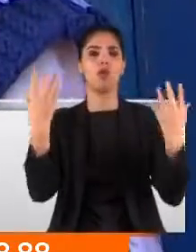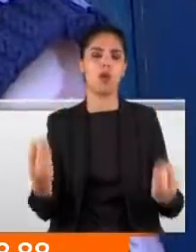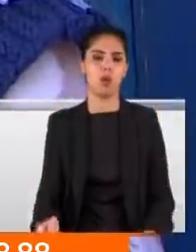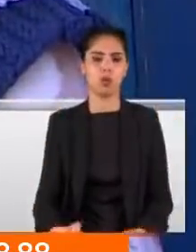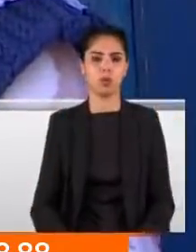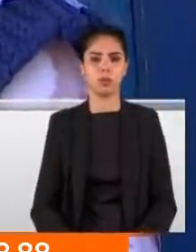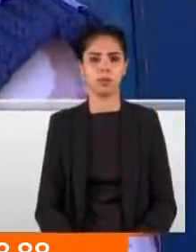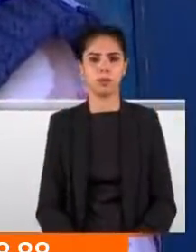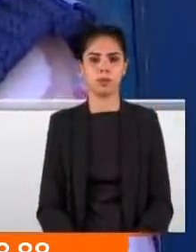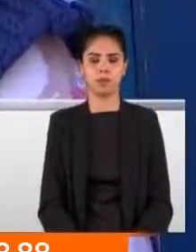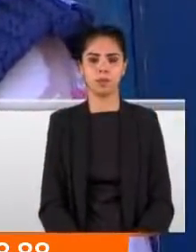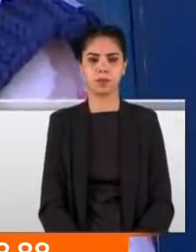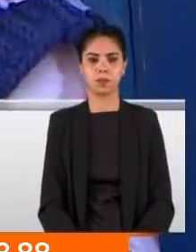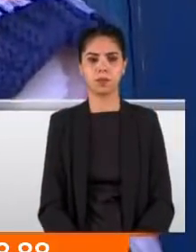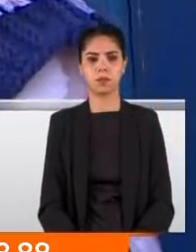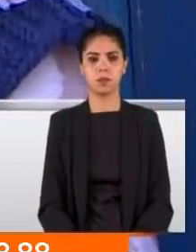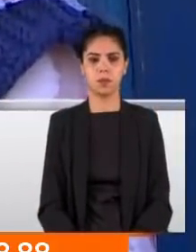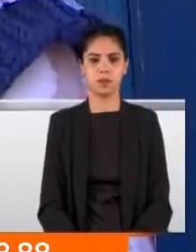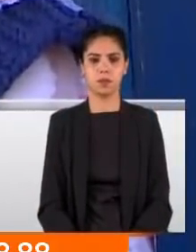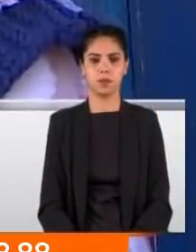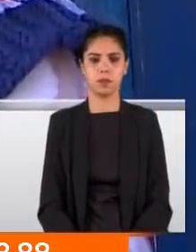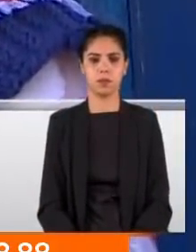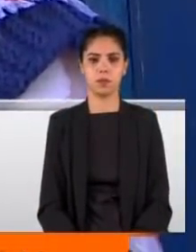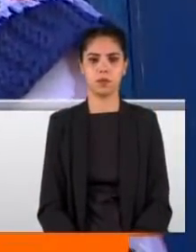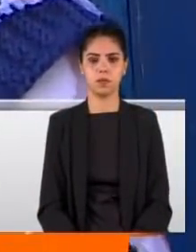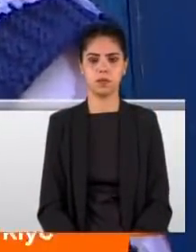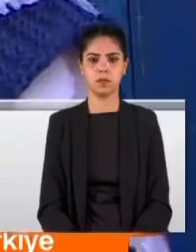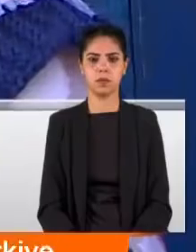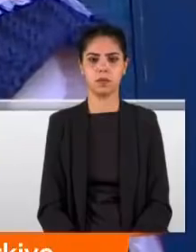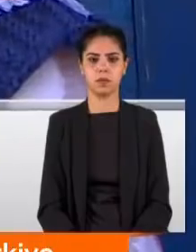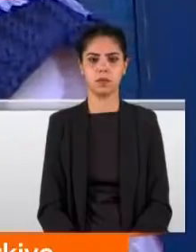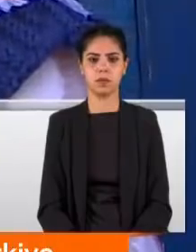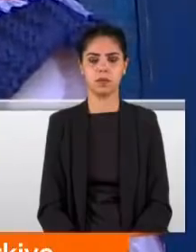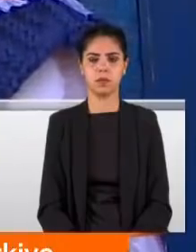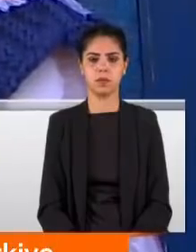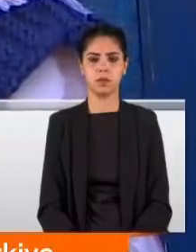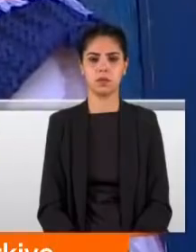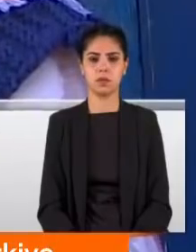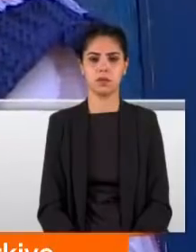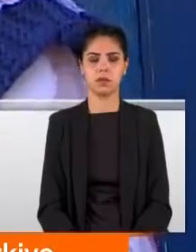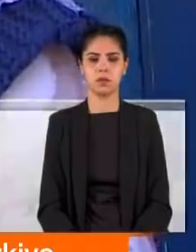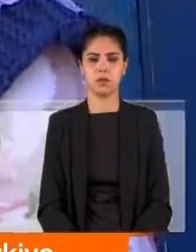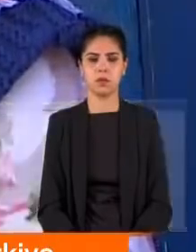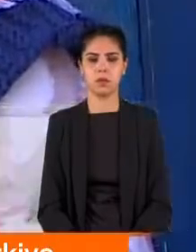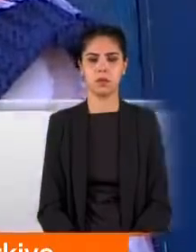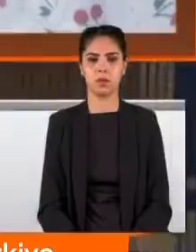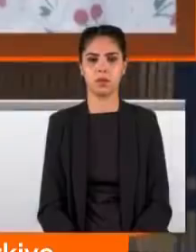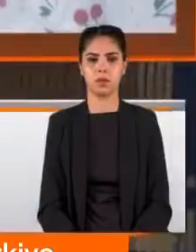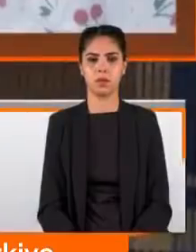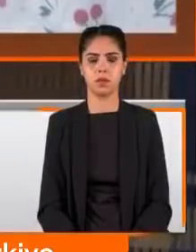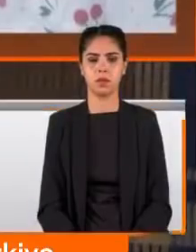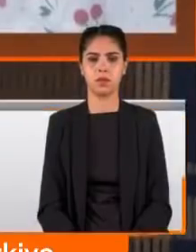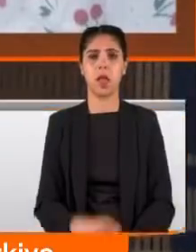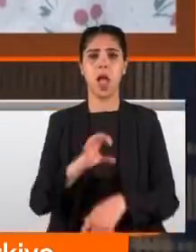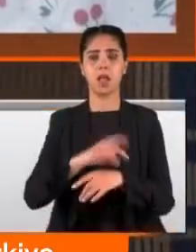derken bir eşitlik ki nafaka bağlamış çocuğu 45 milyon. Elinde avucundaki aldığı parayı da gözdektili.